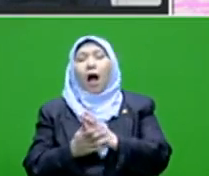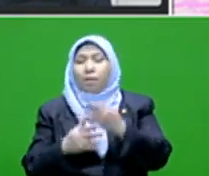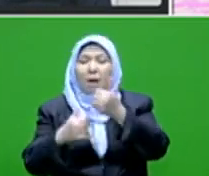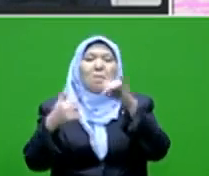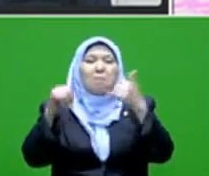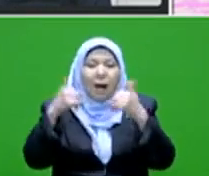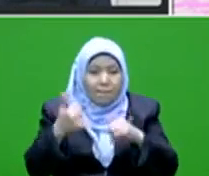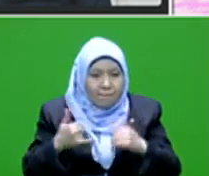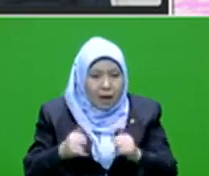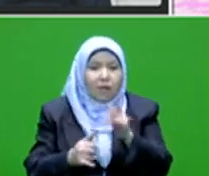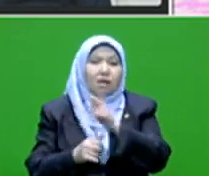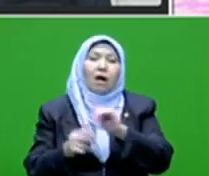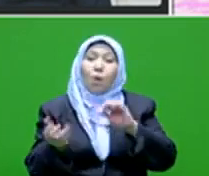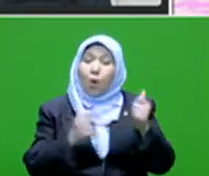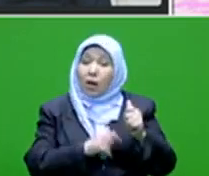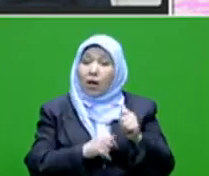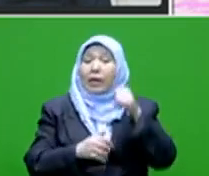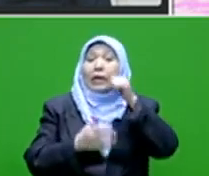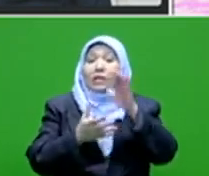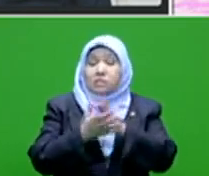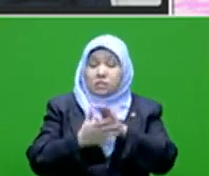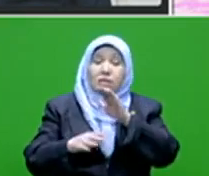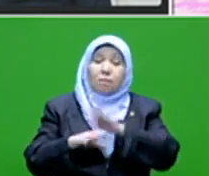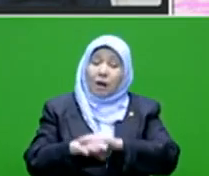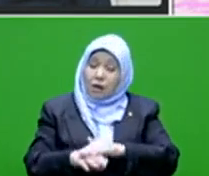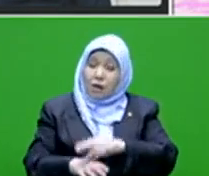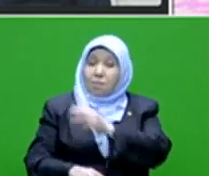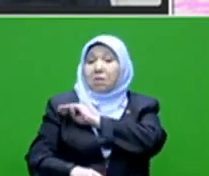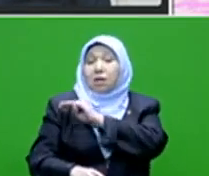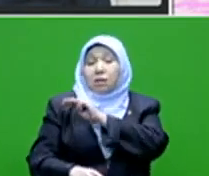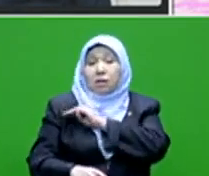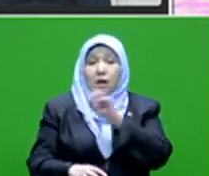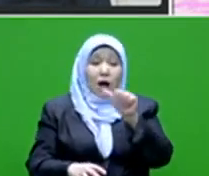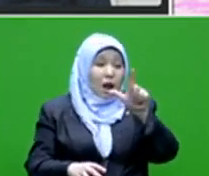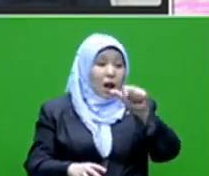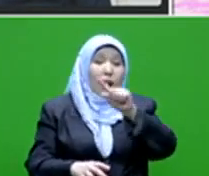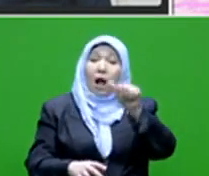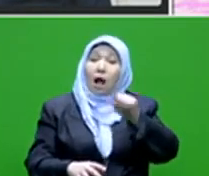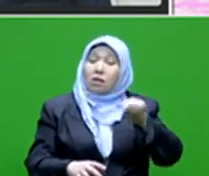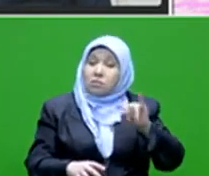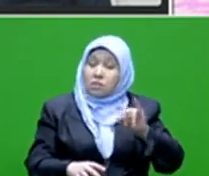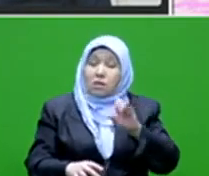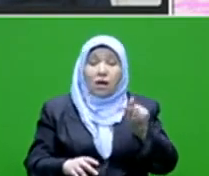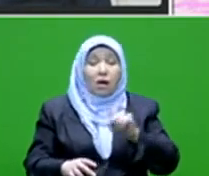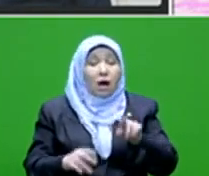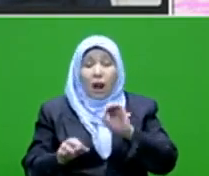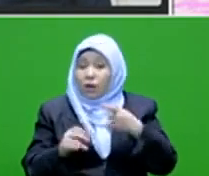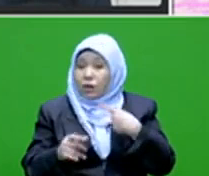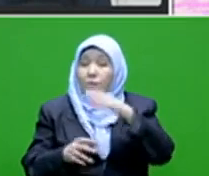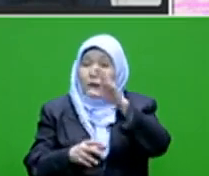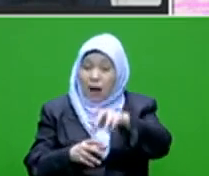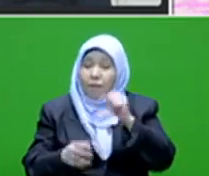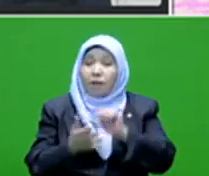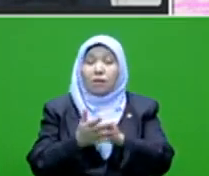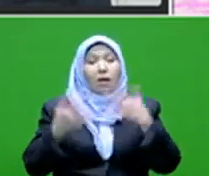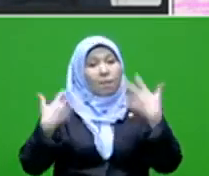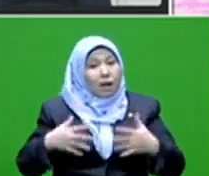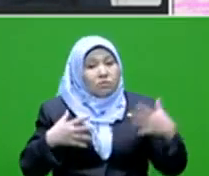diperkotak-katikkan oleh Zulaikha, isteri kepada Al-Aziz. Dan kalau kita boleh ambil sikit, lepas tu